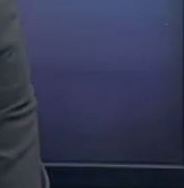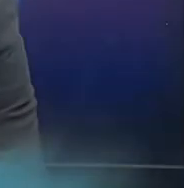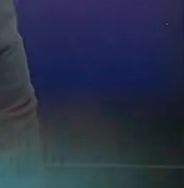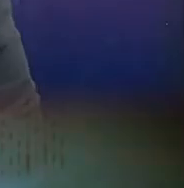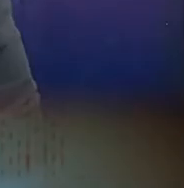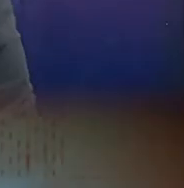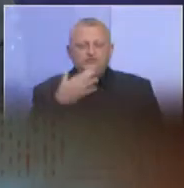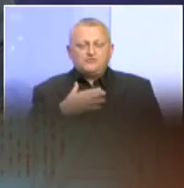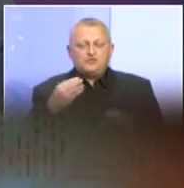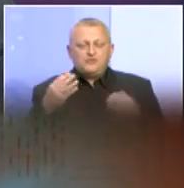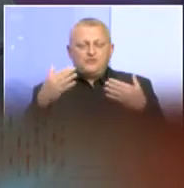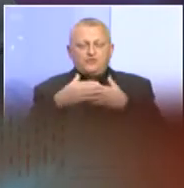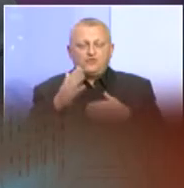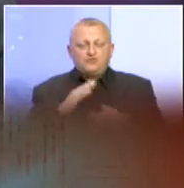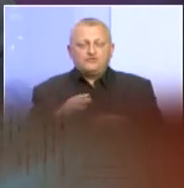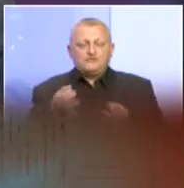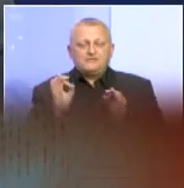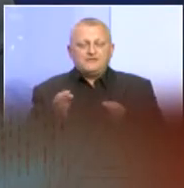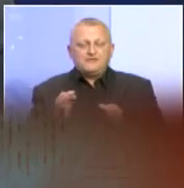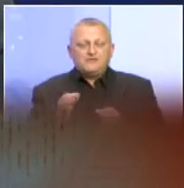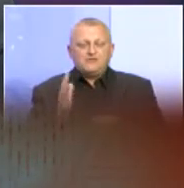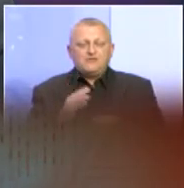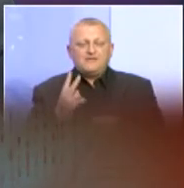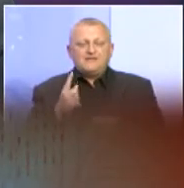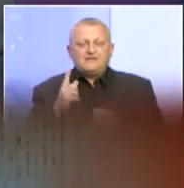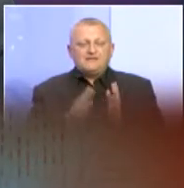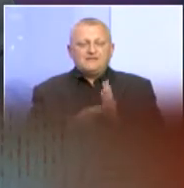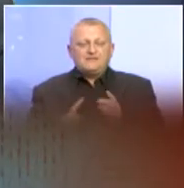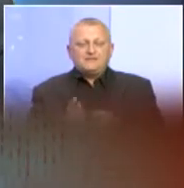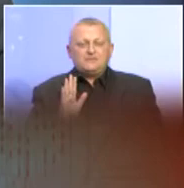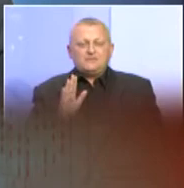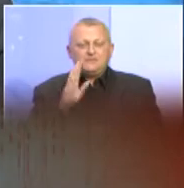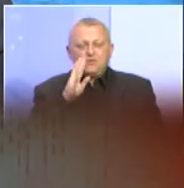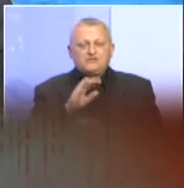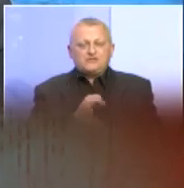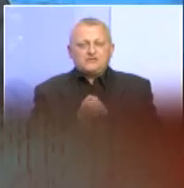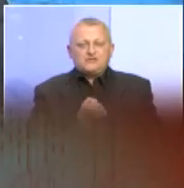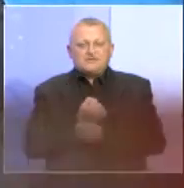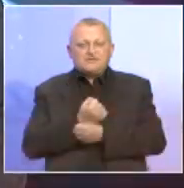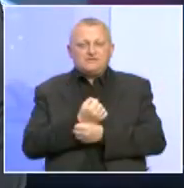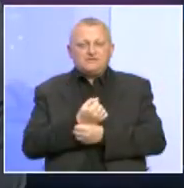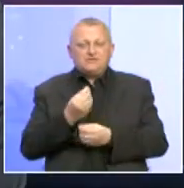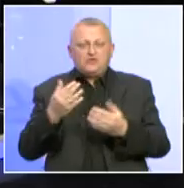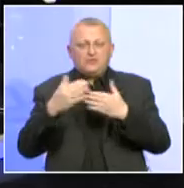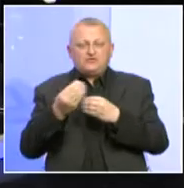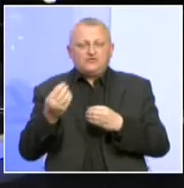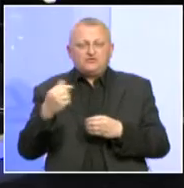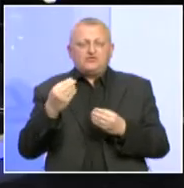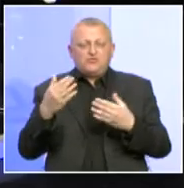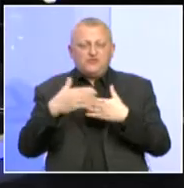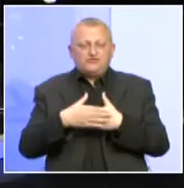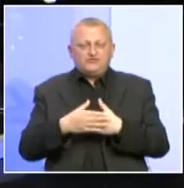Poštovani gledalci, želim vam dobro večer. Gost večerašnjeg specijala, gospodin Valentin Incko, visoki predstavnik u Bosni i Hercegovini. Dobro večer i dobrodošli. Dobro